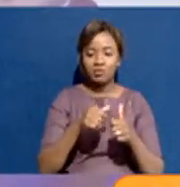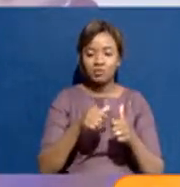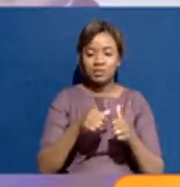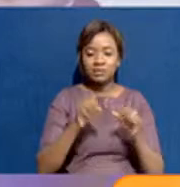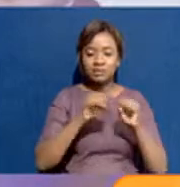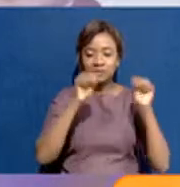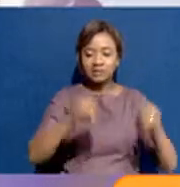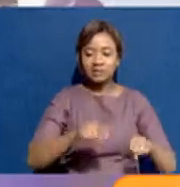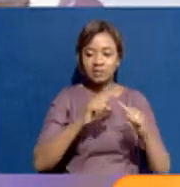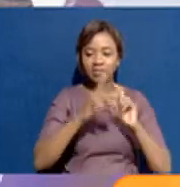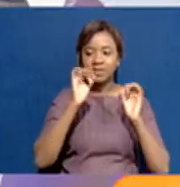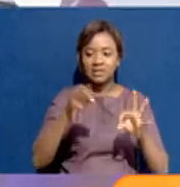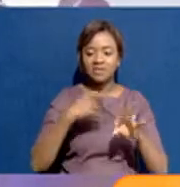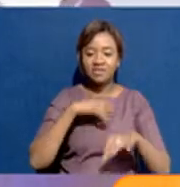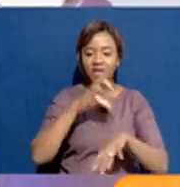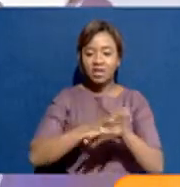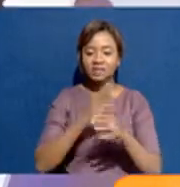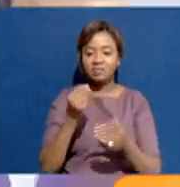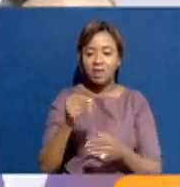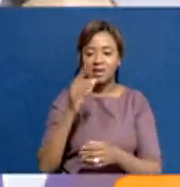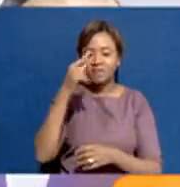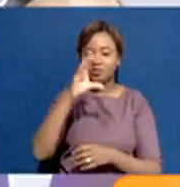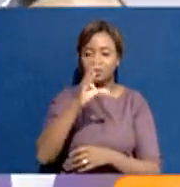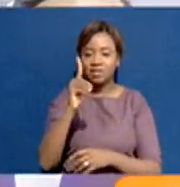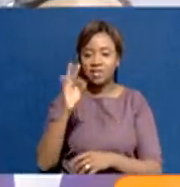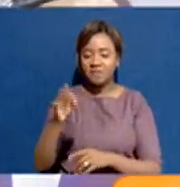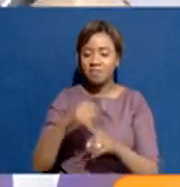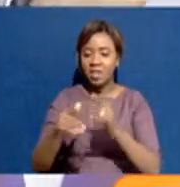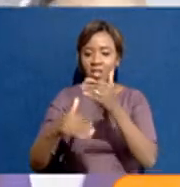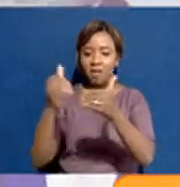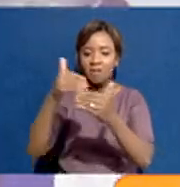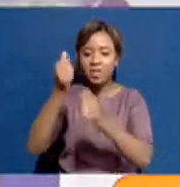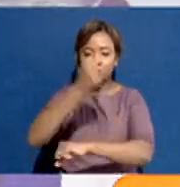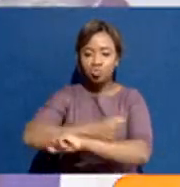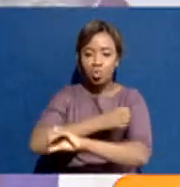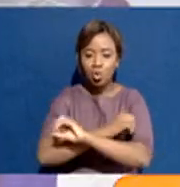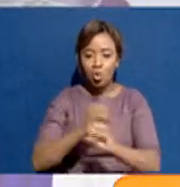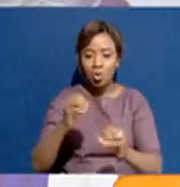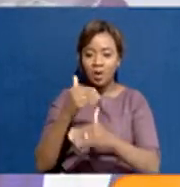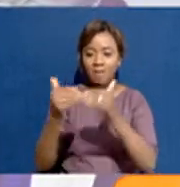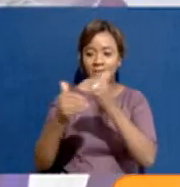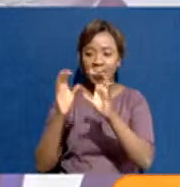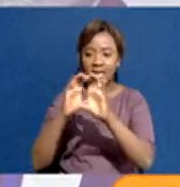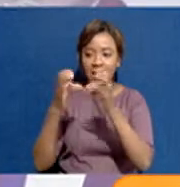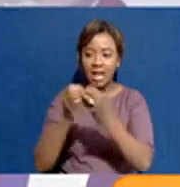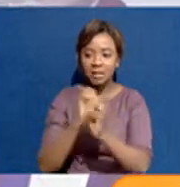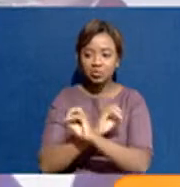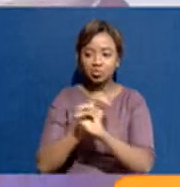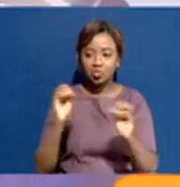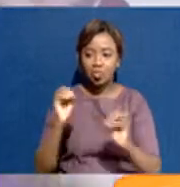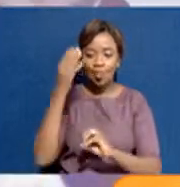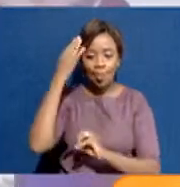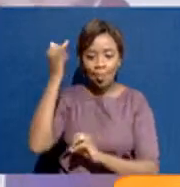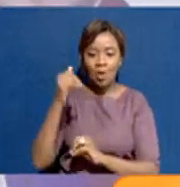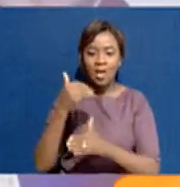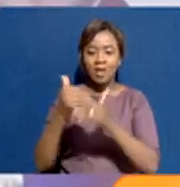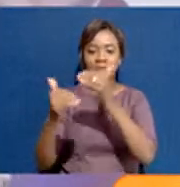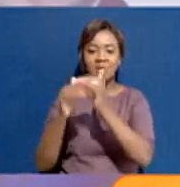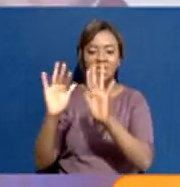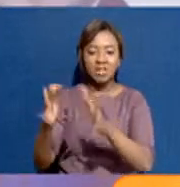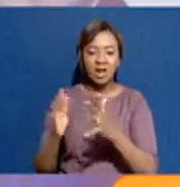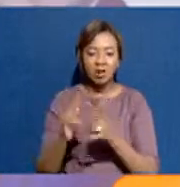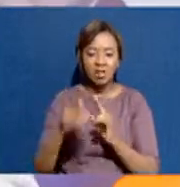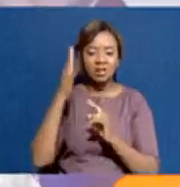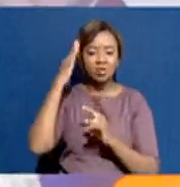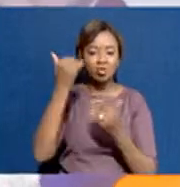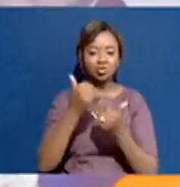hata wakipata hii pesa tunapata ya CDF, hawajengi mashule, hawajengi madarasa kwa sababu watajenga kwa nini na wanajua watoto